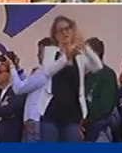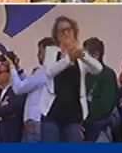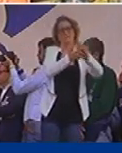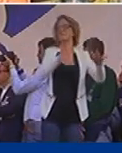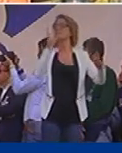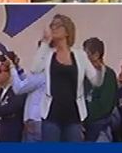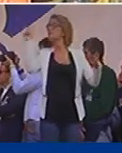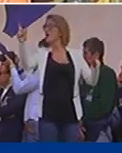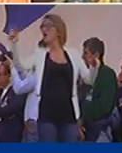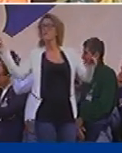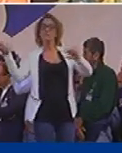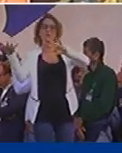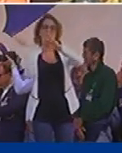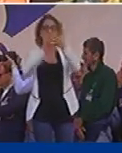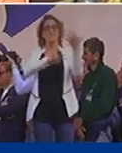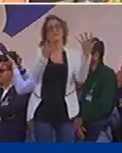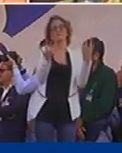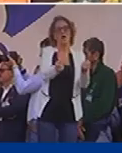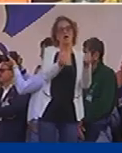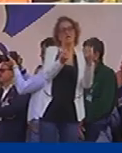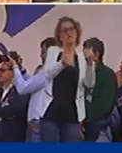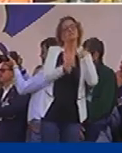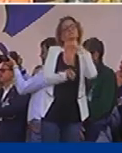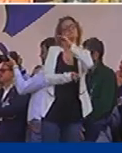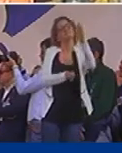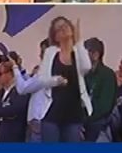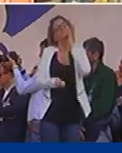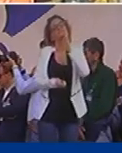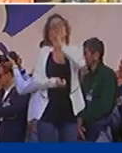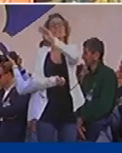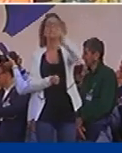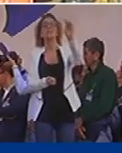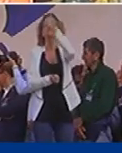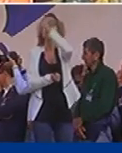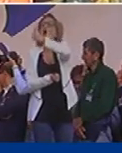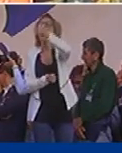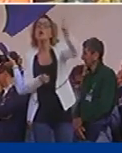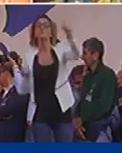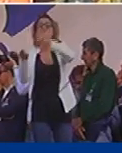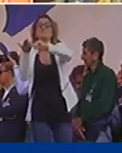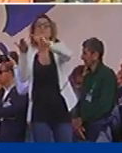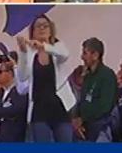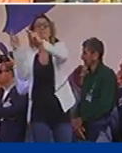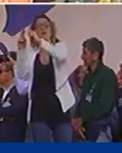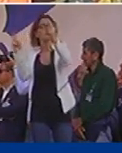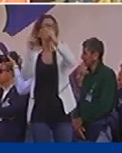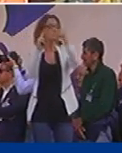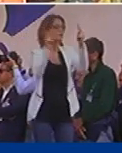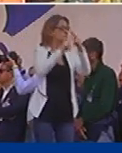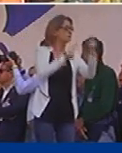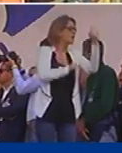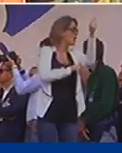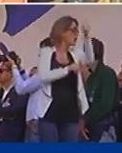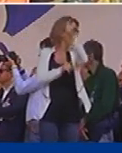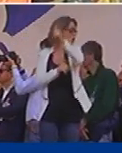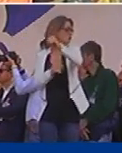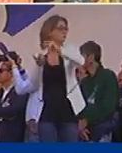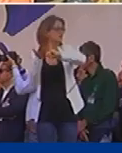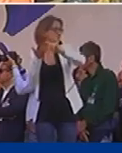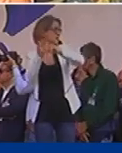parole ai fatti. Io ho chiesto e chiederò a ogni segretario provinciale, a ogni segretario